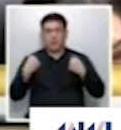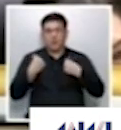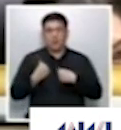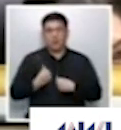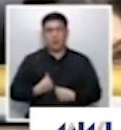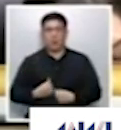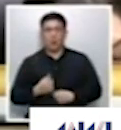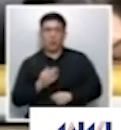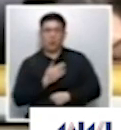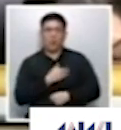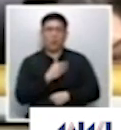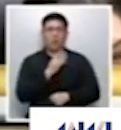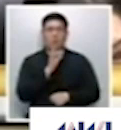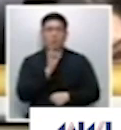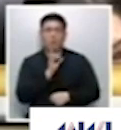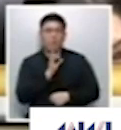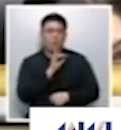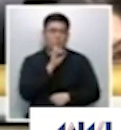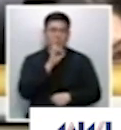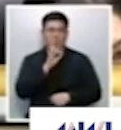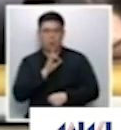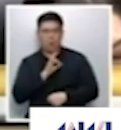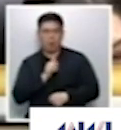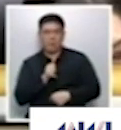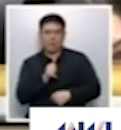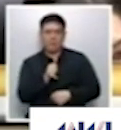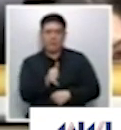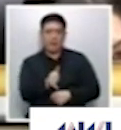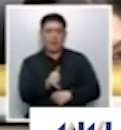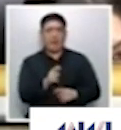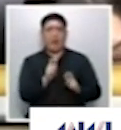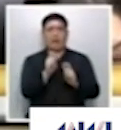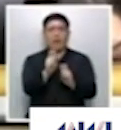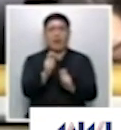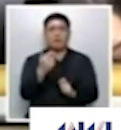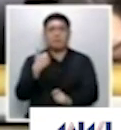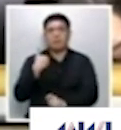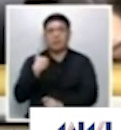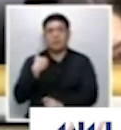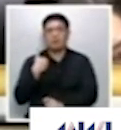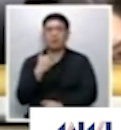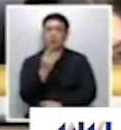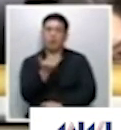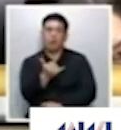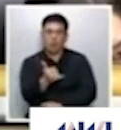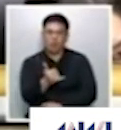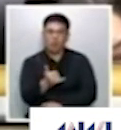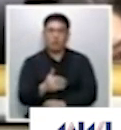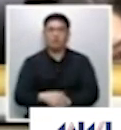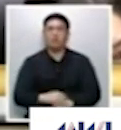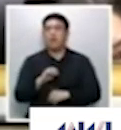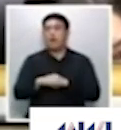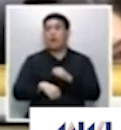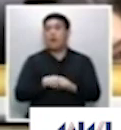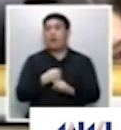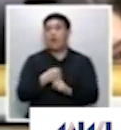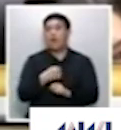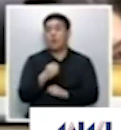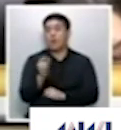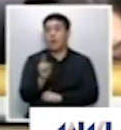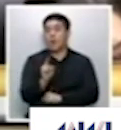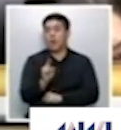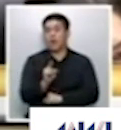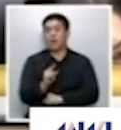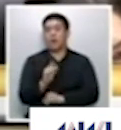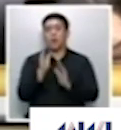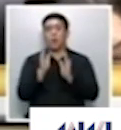ออยู่ในที่ที่เสี่ยงเหล่านี้ก็เป็นได้นะครับสำหรับช่วงอายุของผู้ที่ถูกข่